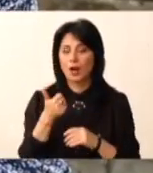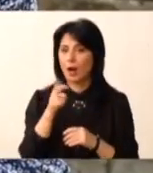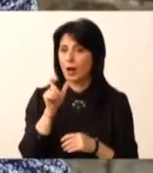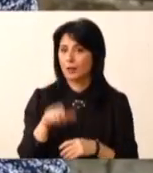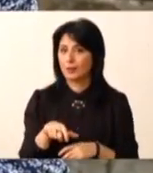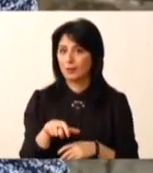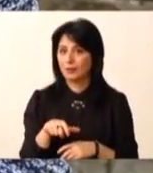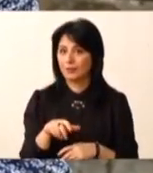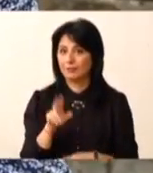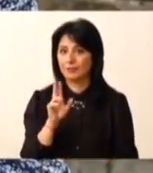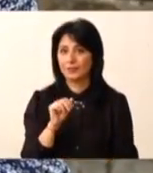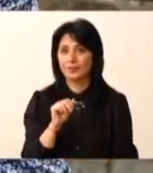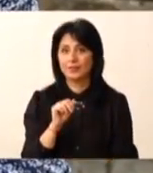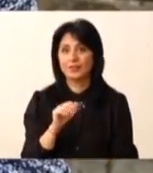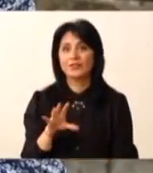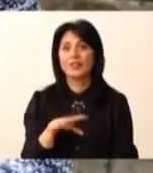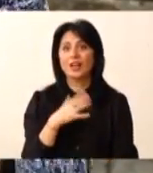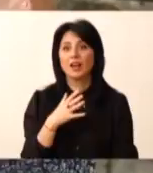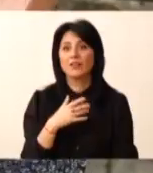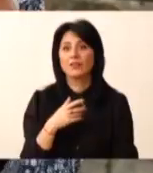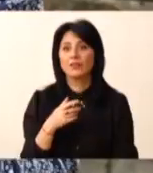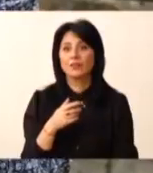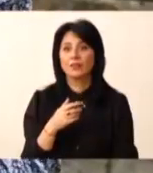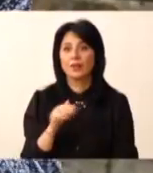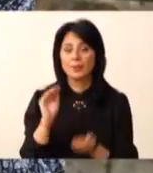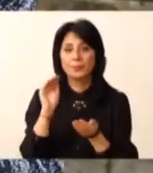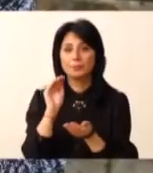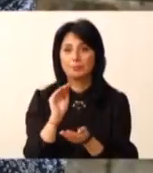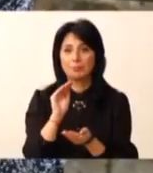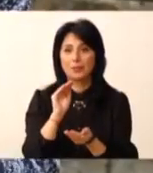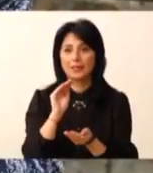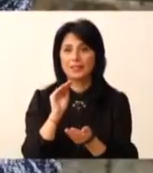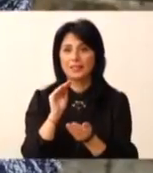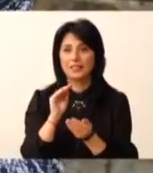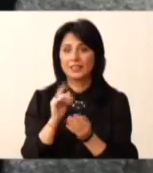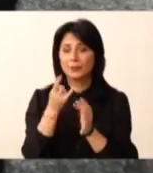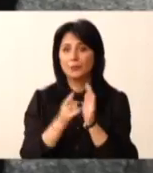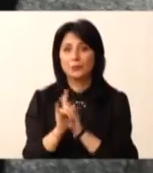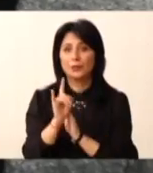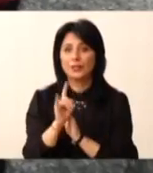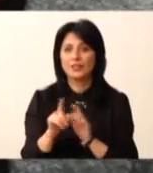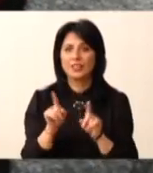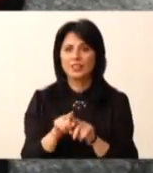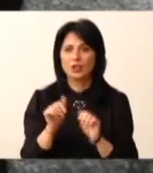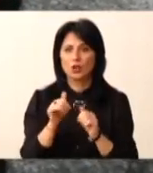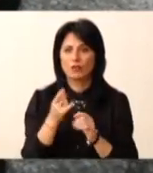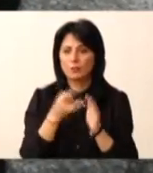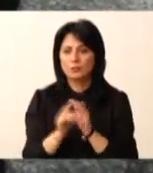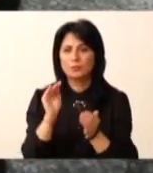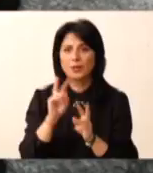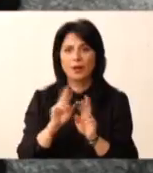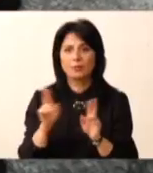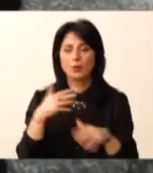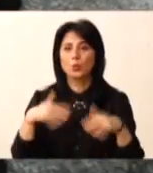miyani. Da, we are egeti patera chwili we are. Da, ese trogur chwile biari,